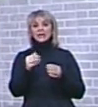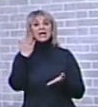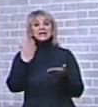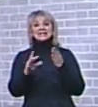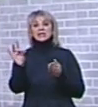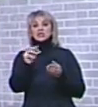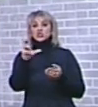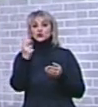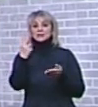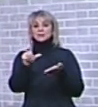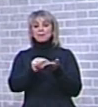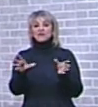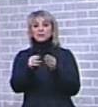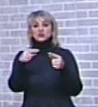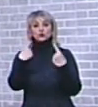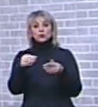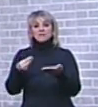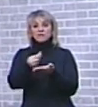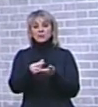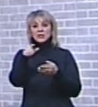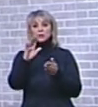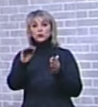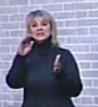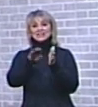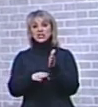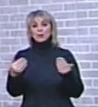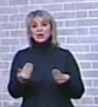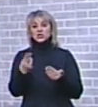Если размер соцпенсии вместе с другими выплатами будет ниже